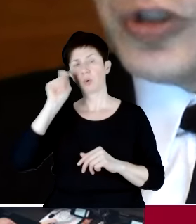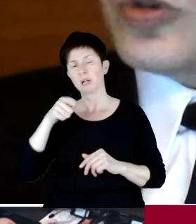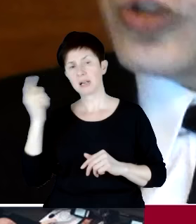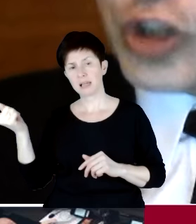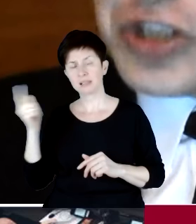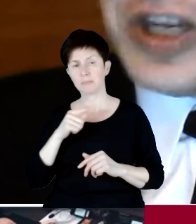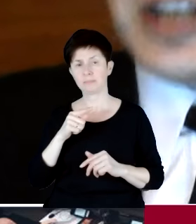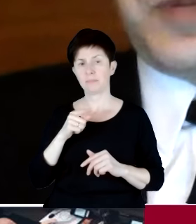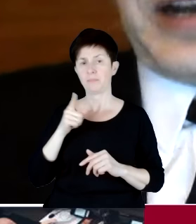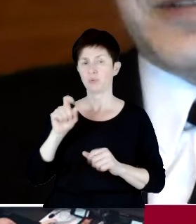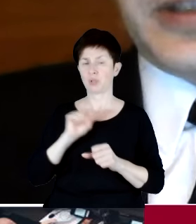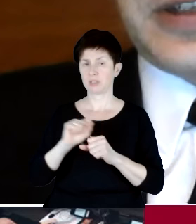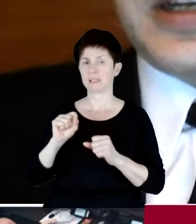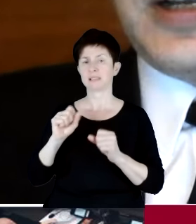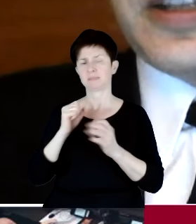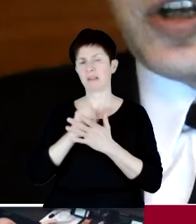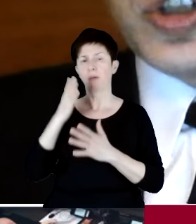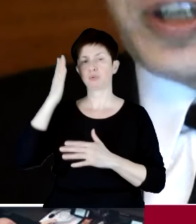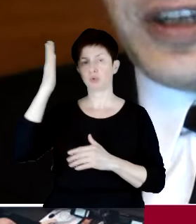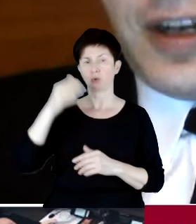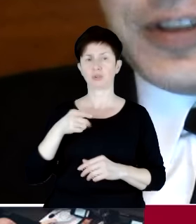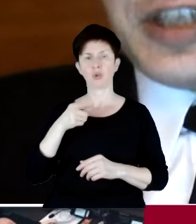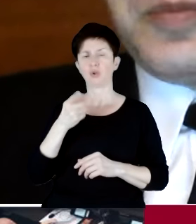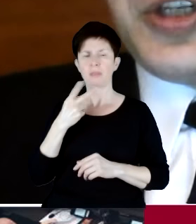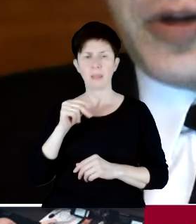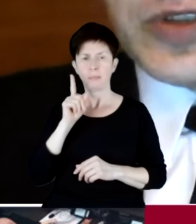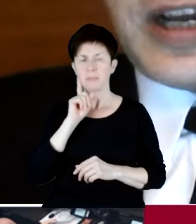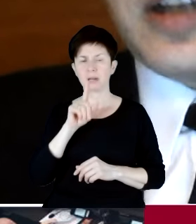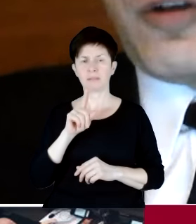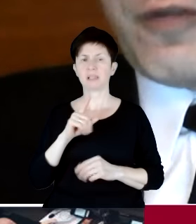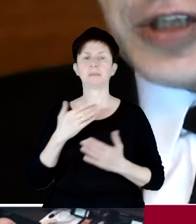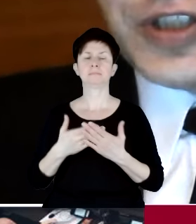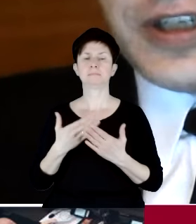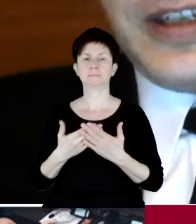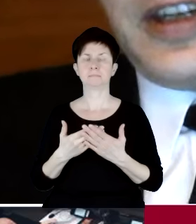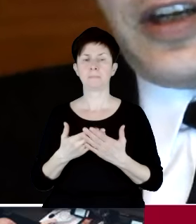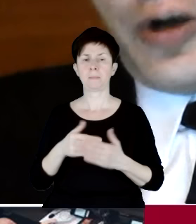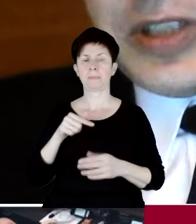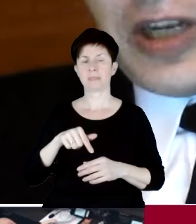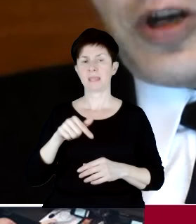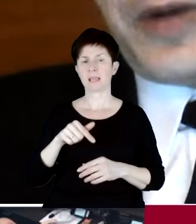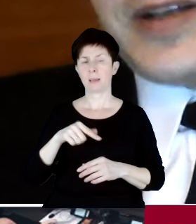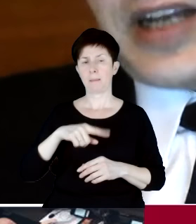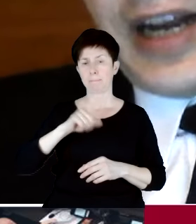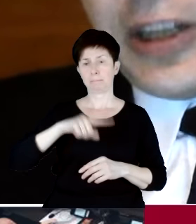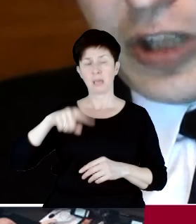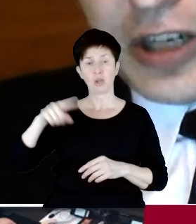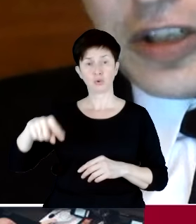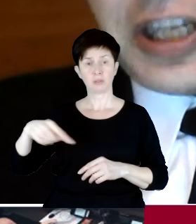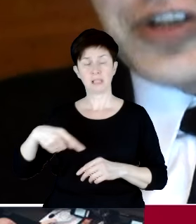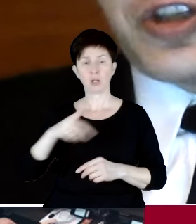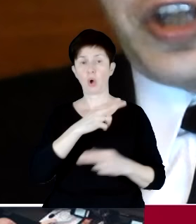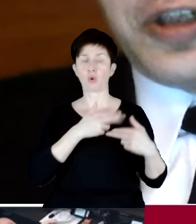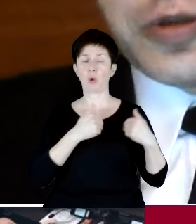kwestia przeszłości. Otóż to też nie jest prawda, tak? Dlatego, że w tych miesiącach to właśnie Komisja Europejska i